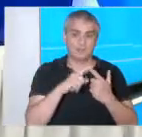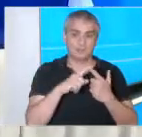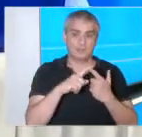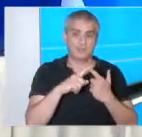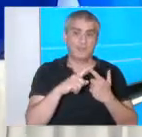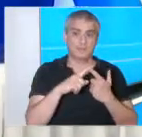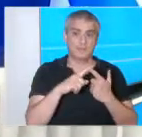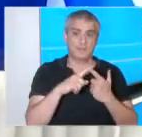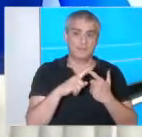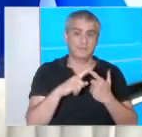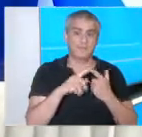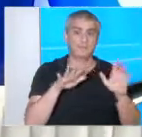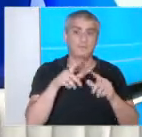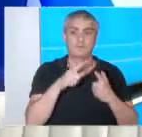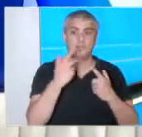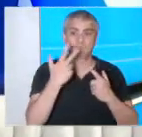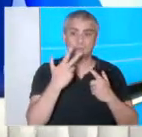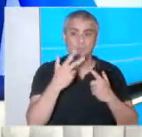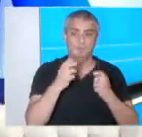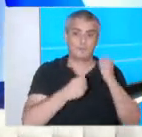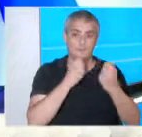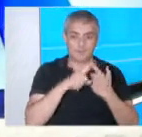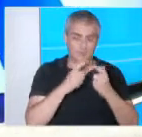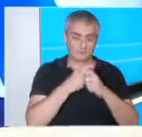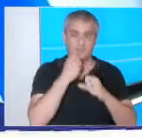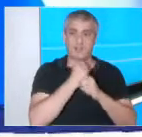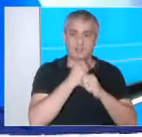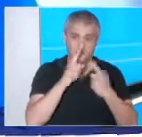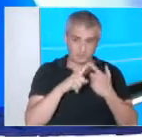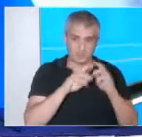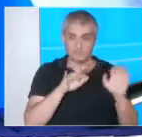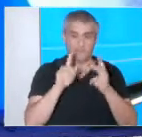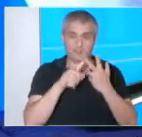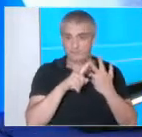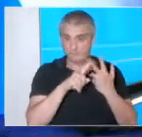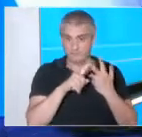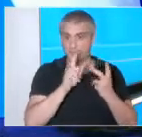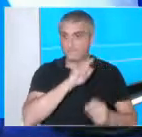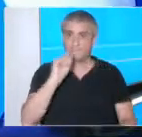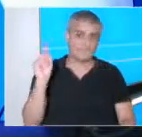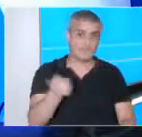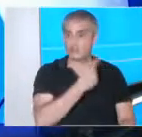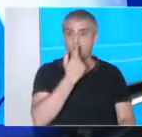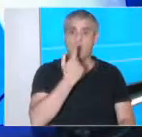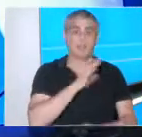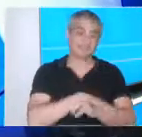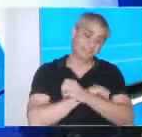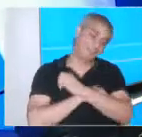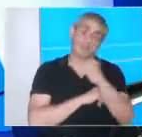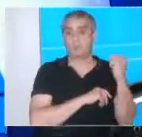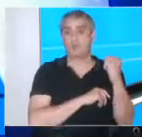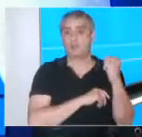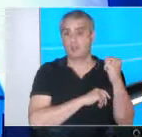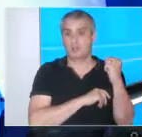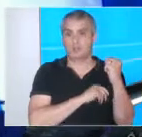להחזיק בממשלה שלו את מרץ, את מפלגת העבודה ואת הרפורמי הזה, ואת כל כוחות השמאל,